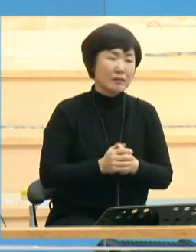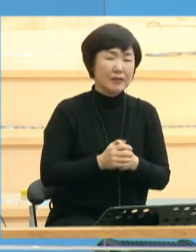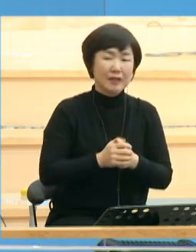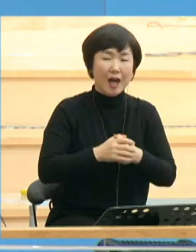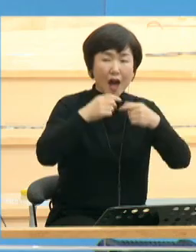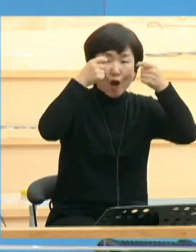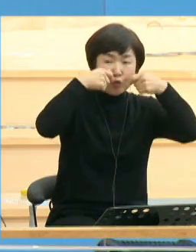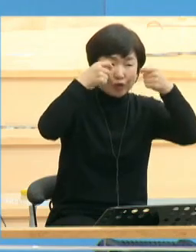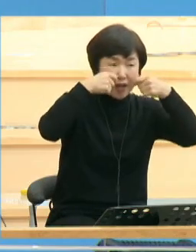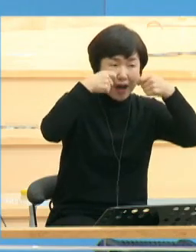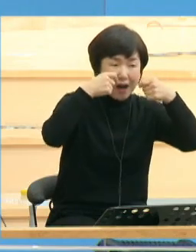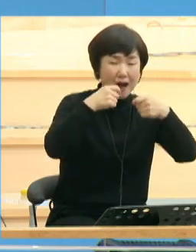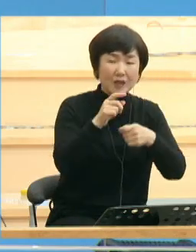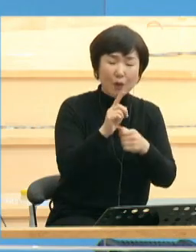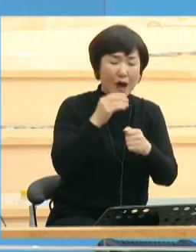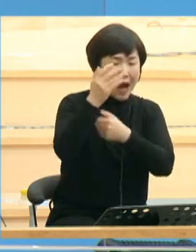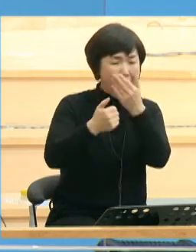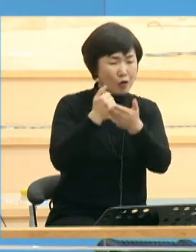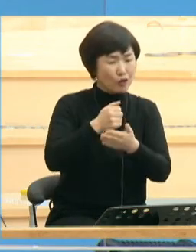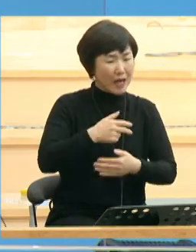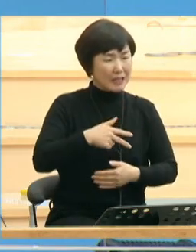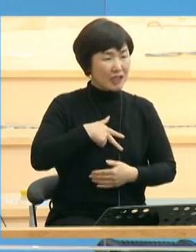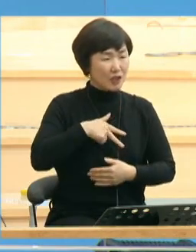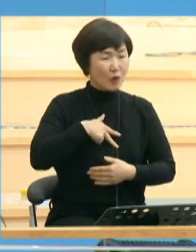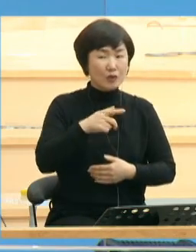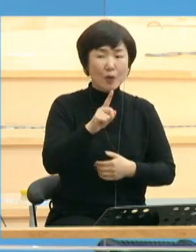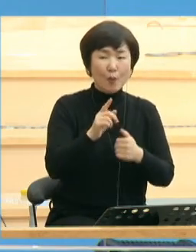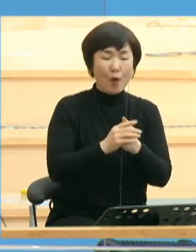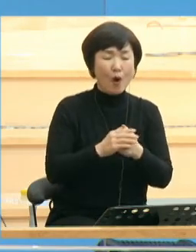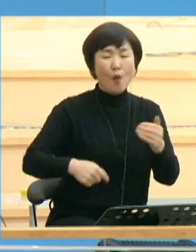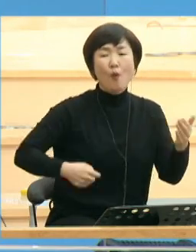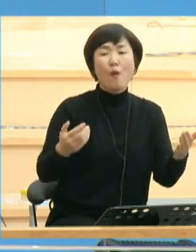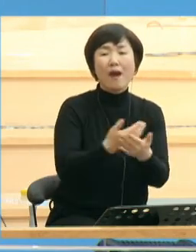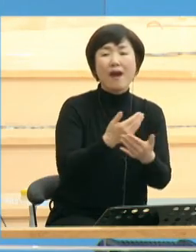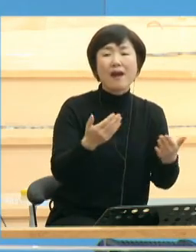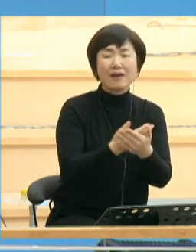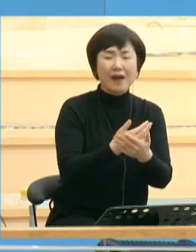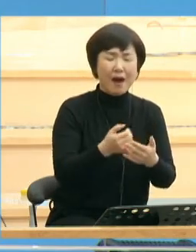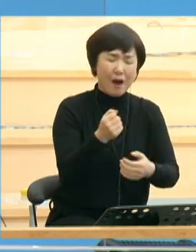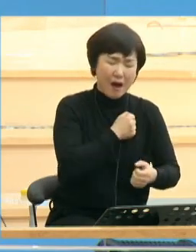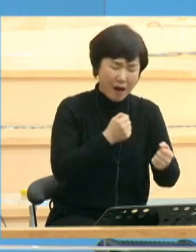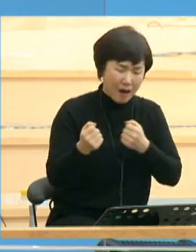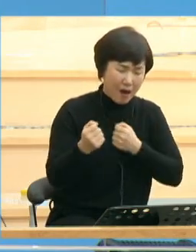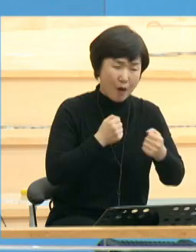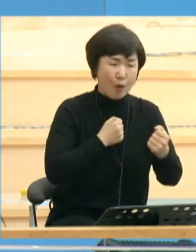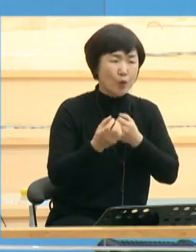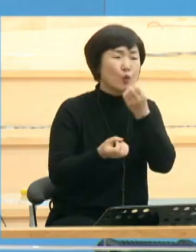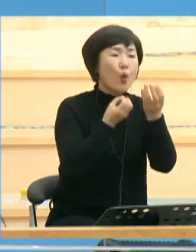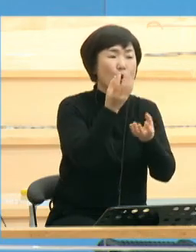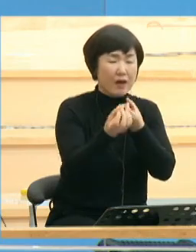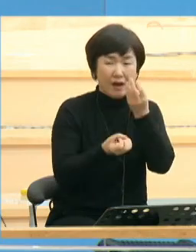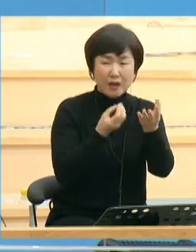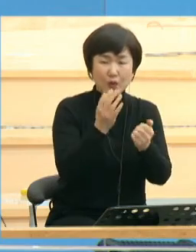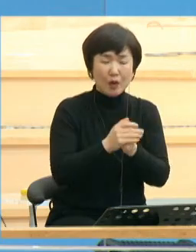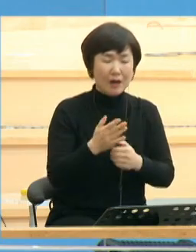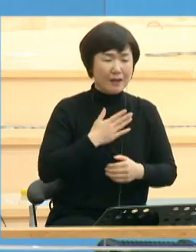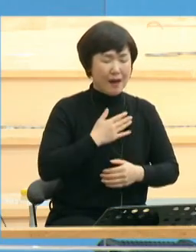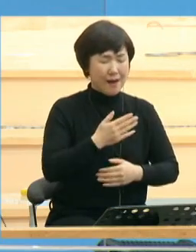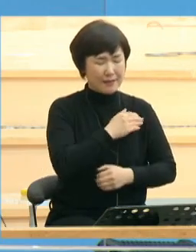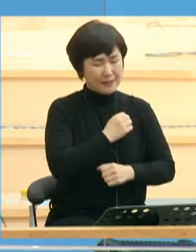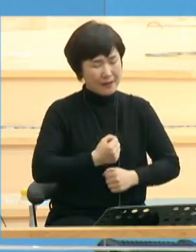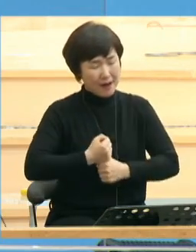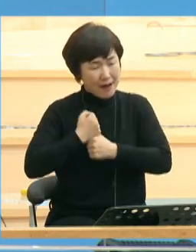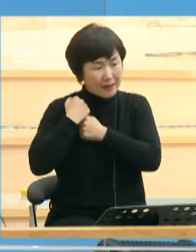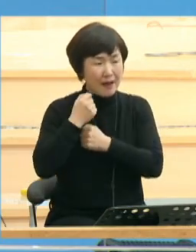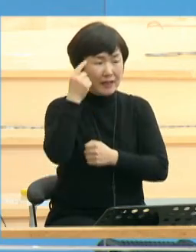라는 것은 한국적인 정서로 멀리 미 아냐 회계 한단 말이야 통해 하는 심령으로 회계 한단 말이야 우리 아니라 암과 우리의 영적으로